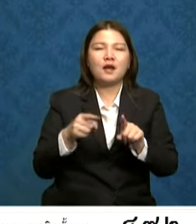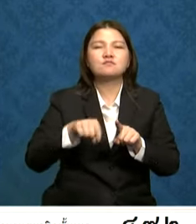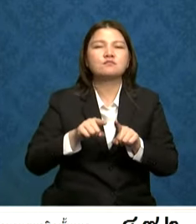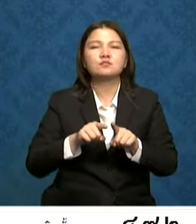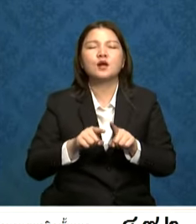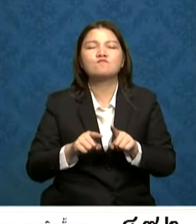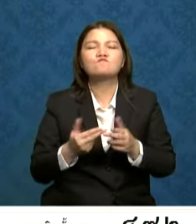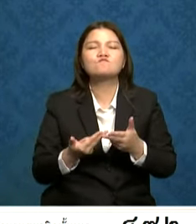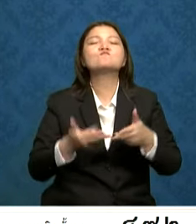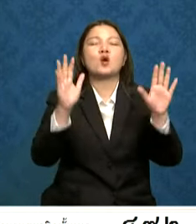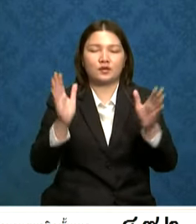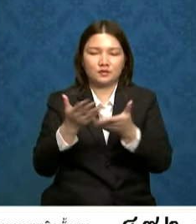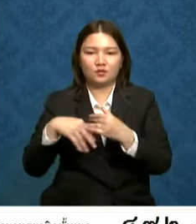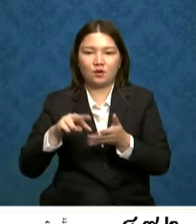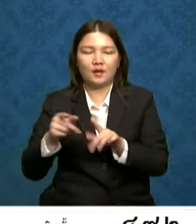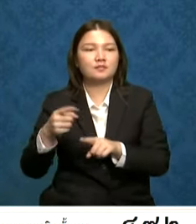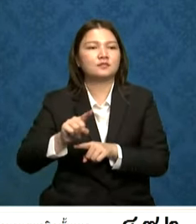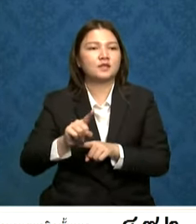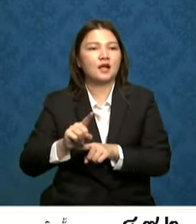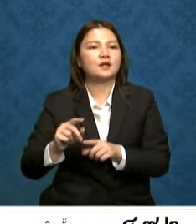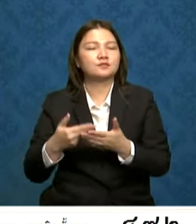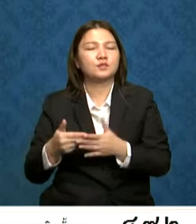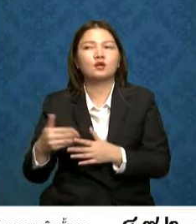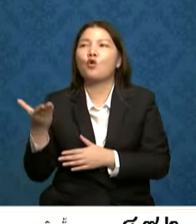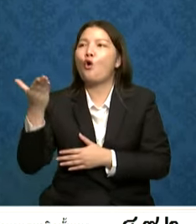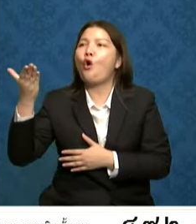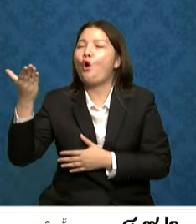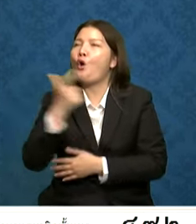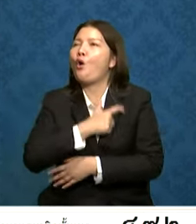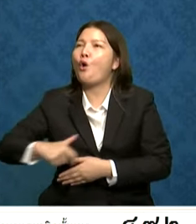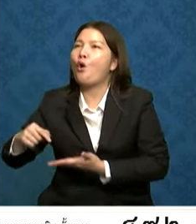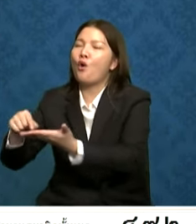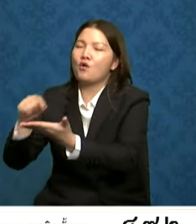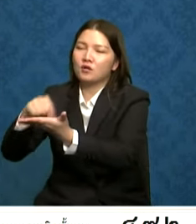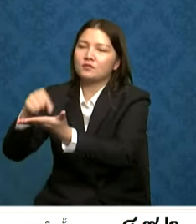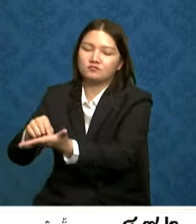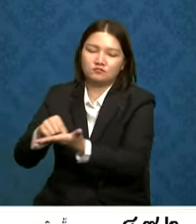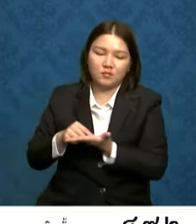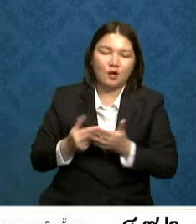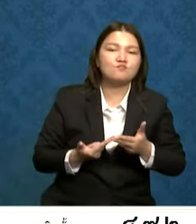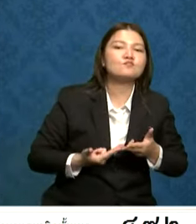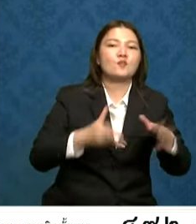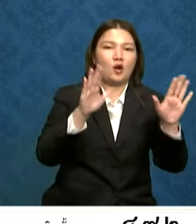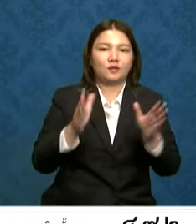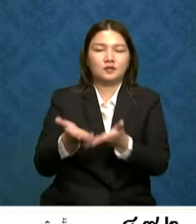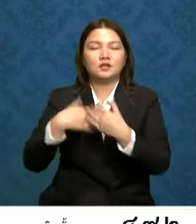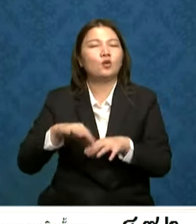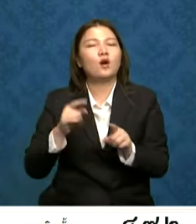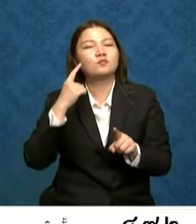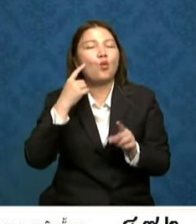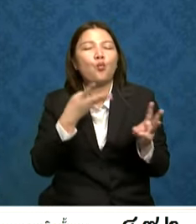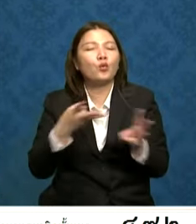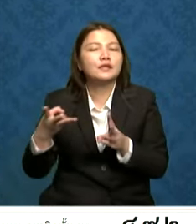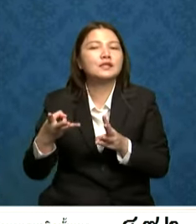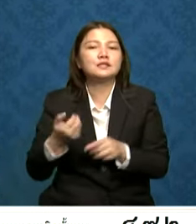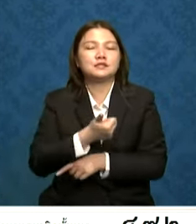พระราชทานอภัยโทษแนวทางการใช้อำนาจในการในกระบวนการยุติธรรมอย่างอื่น